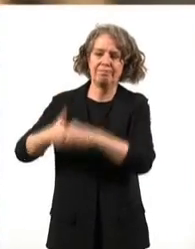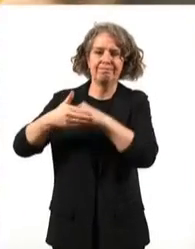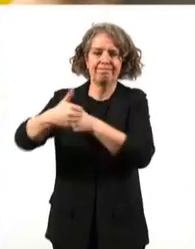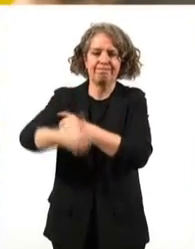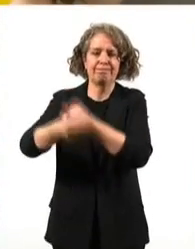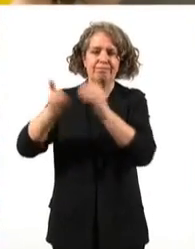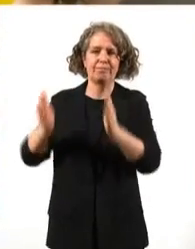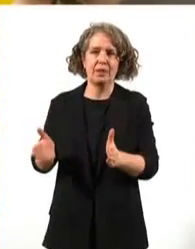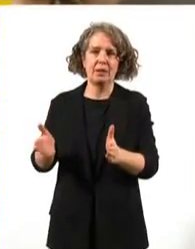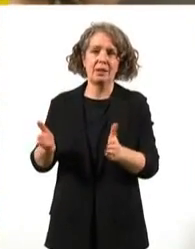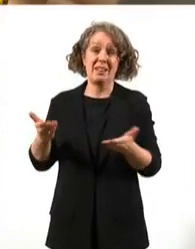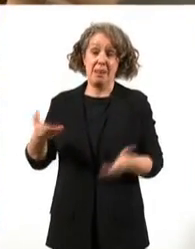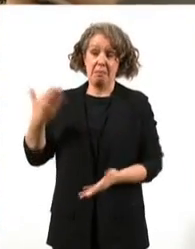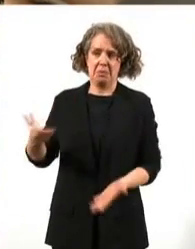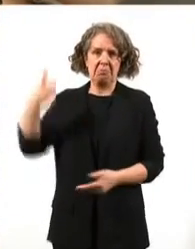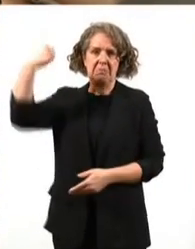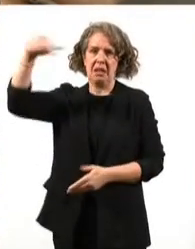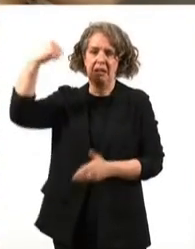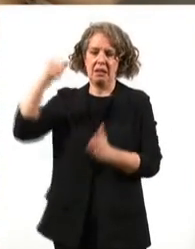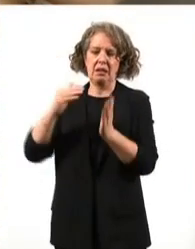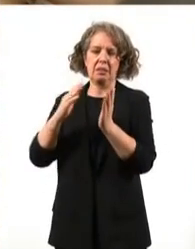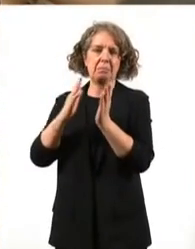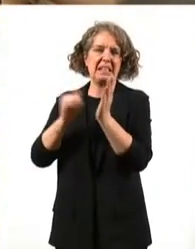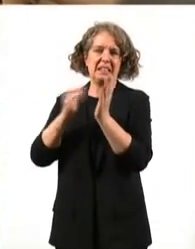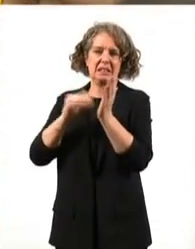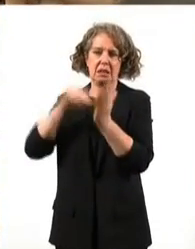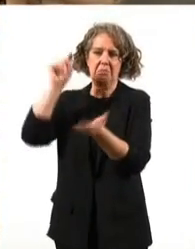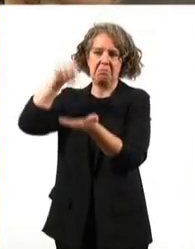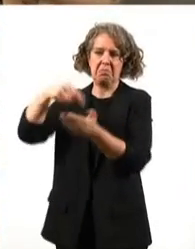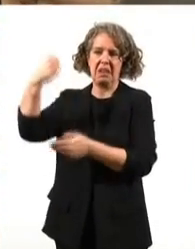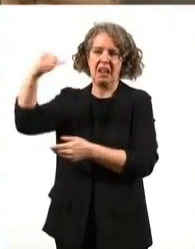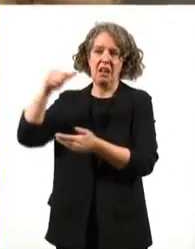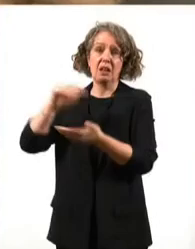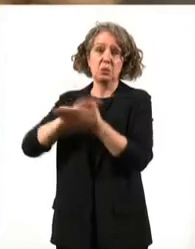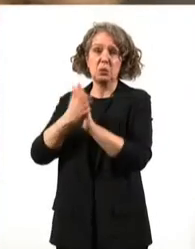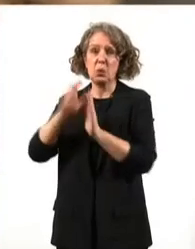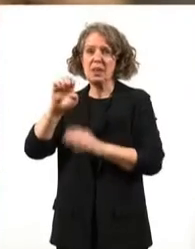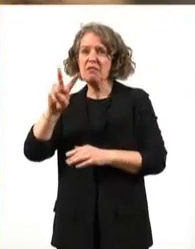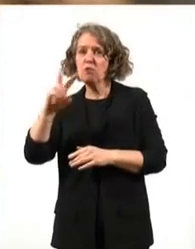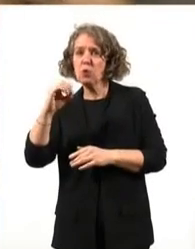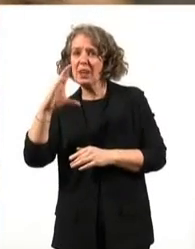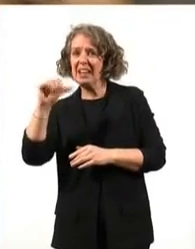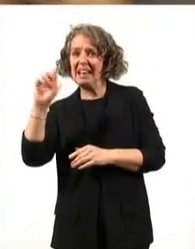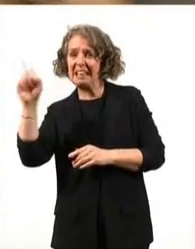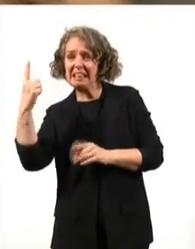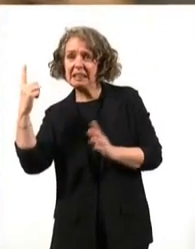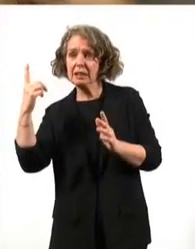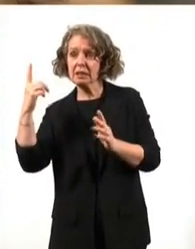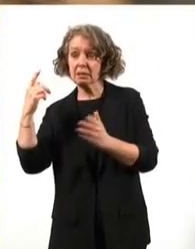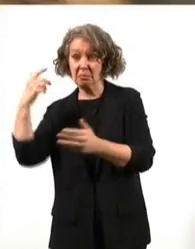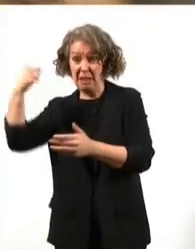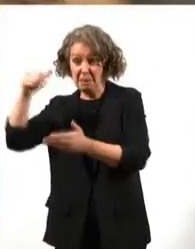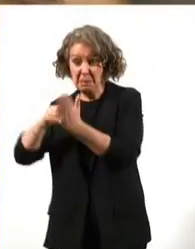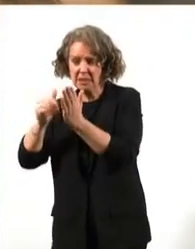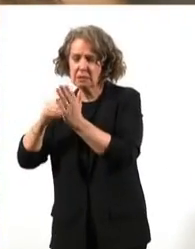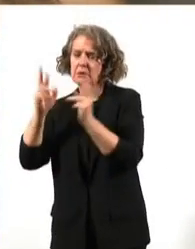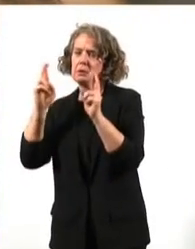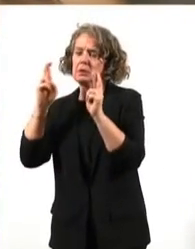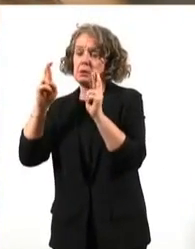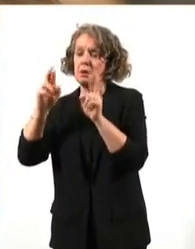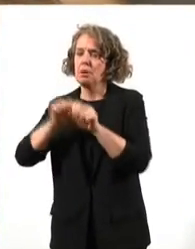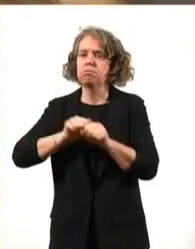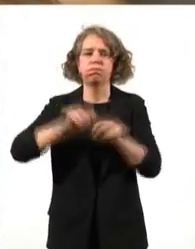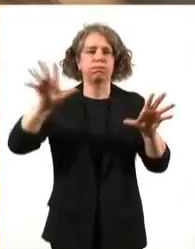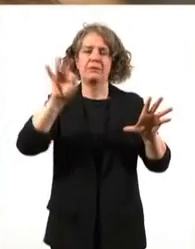pour le moment uniquement sur Marseille, ça s'appelle Evocae. Et j'espère qu'elle se déploiera au niveau national parce qu'en fait c'est vraiment